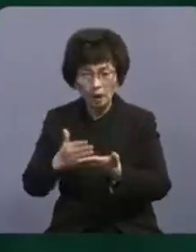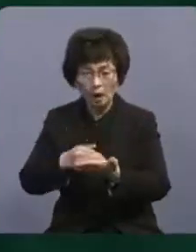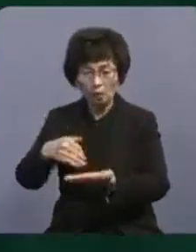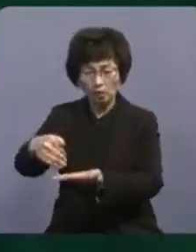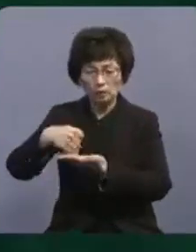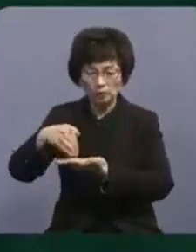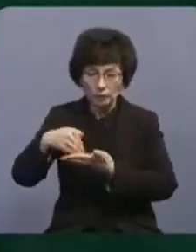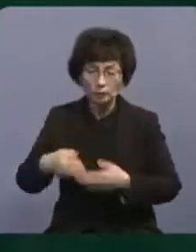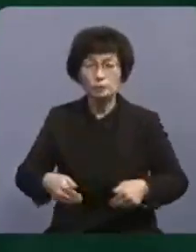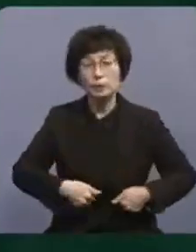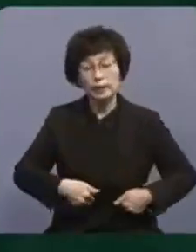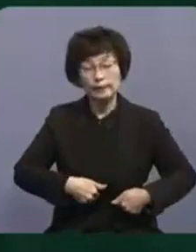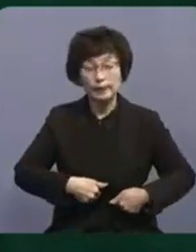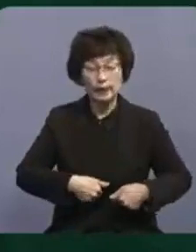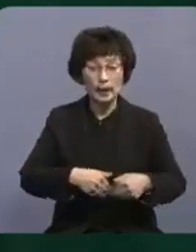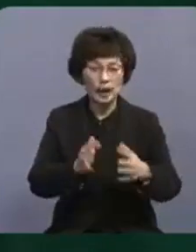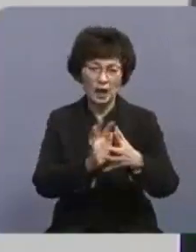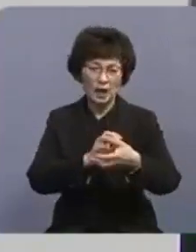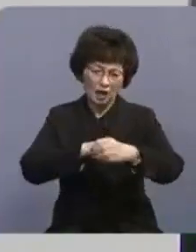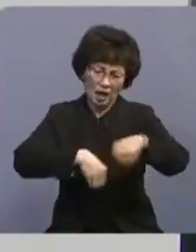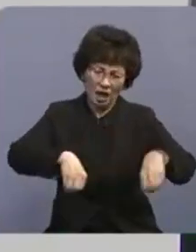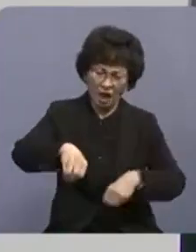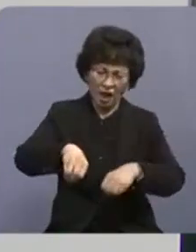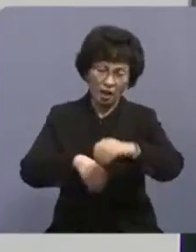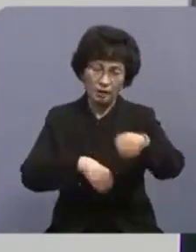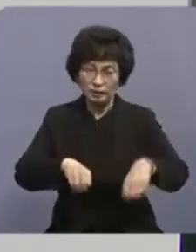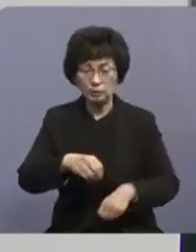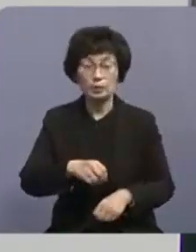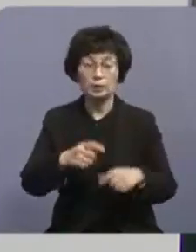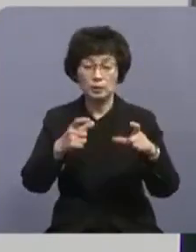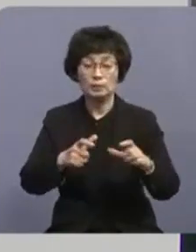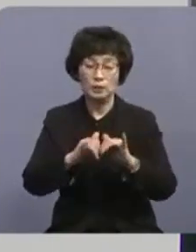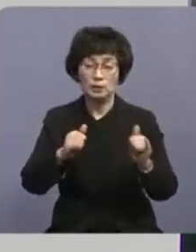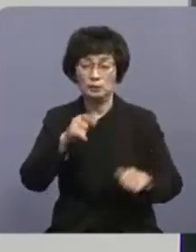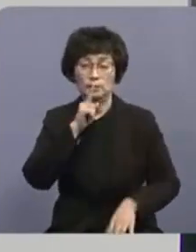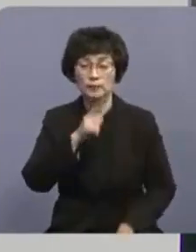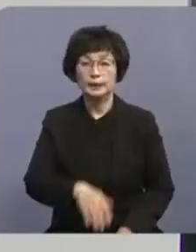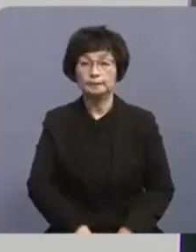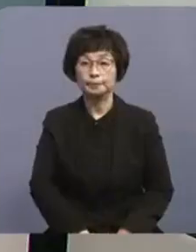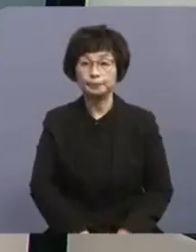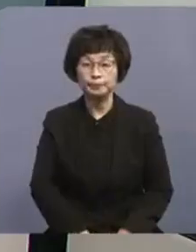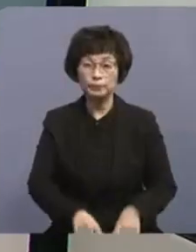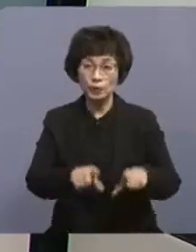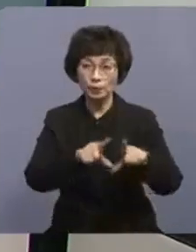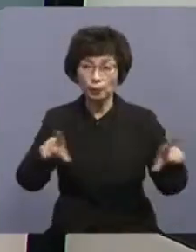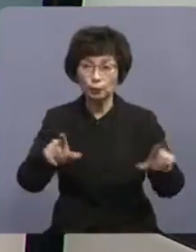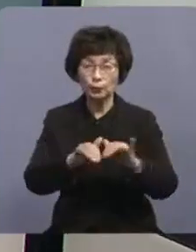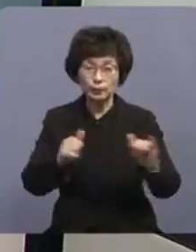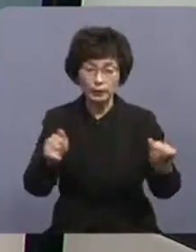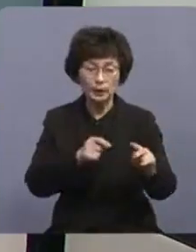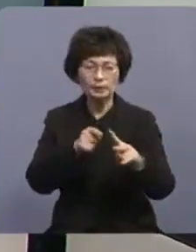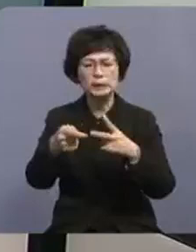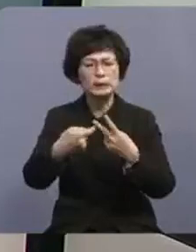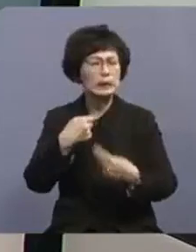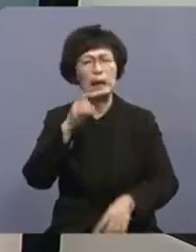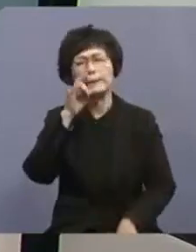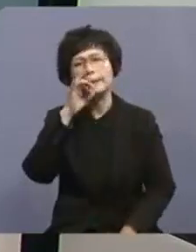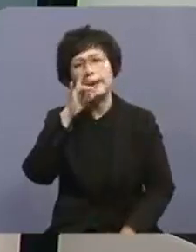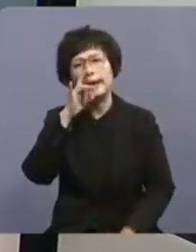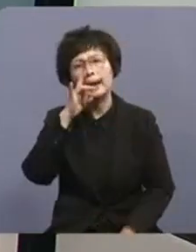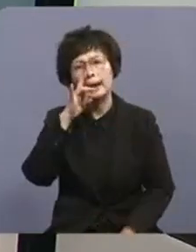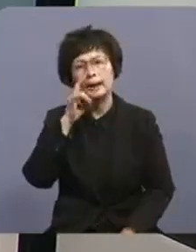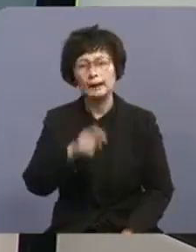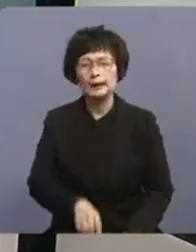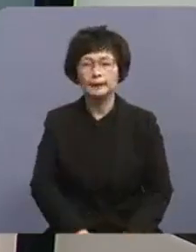의견수렴을 거쳐야 하는데 순서가 뒤바뀌었다고 주민들은 말합니다 일반 사람은 이해가 안 가죠 안